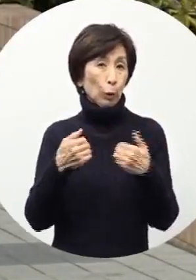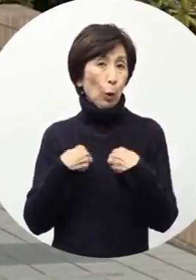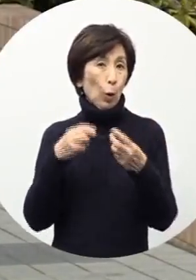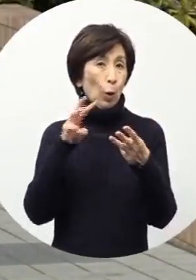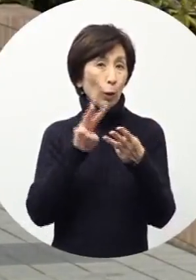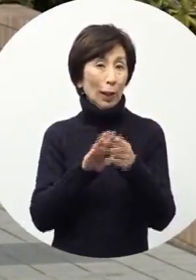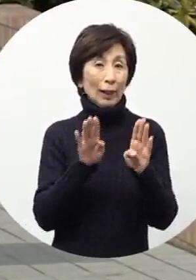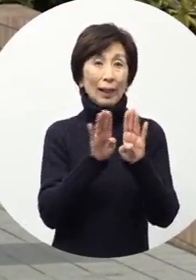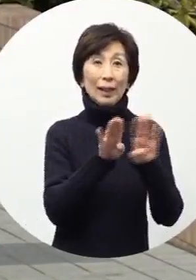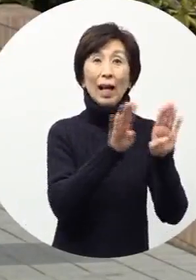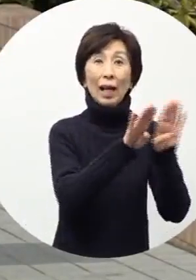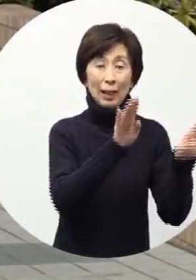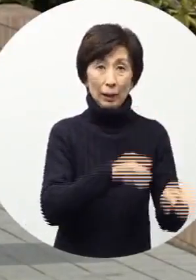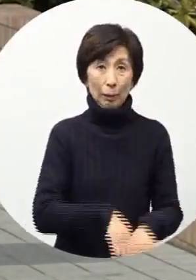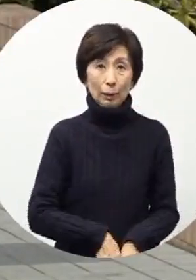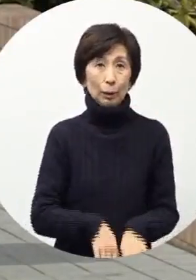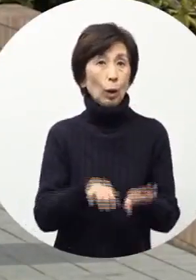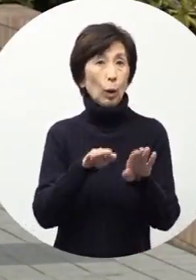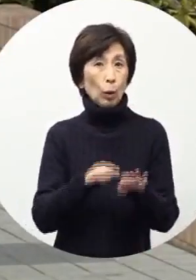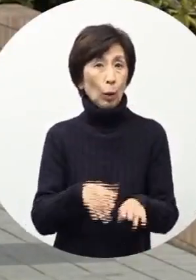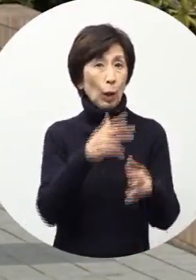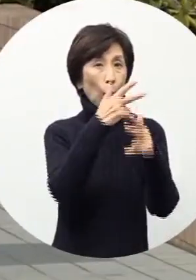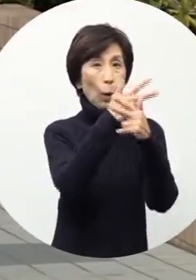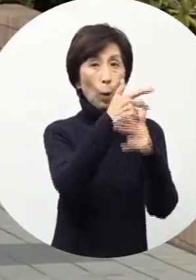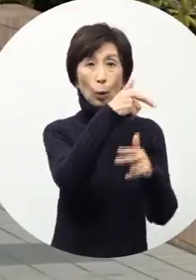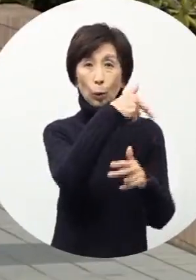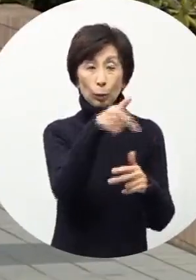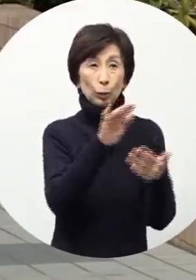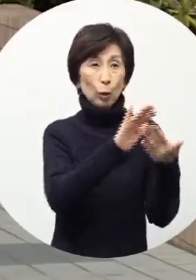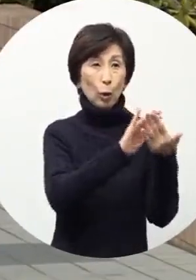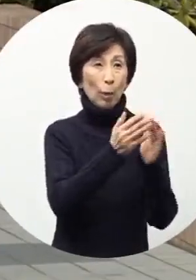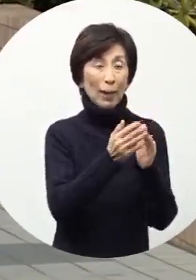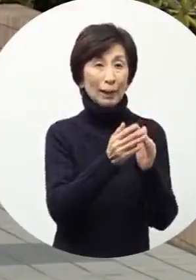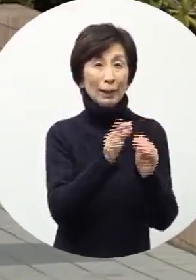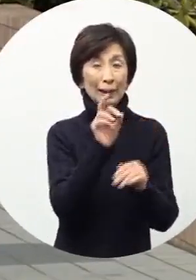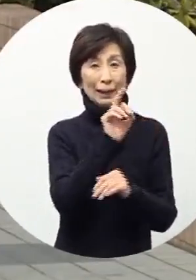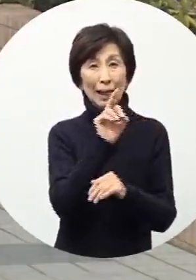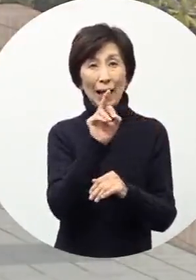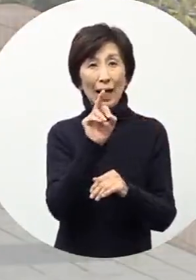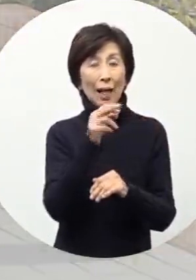ということで今回は市の北部で町ゼミに参加してきます。